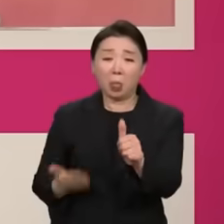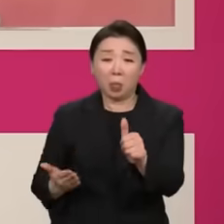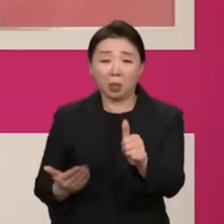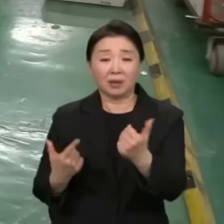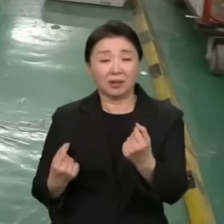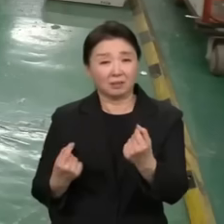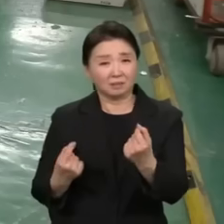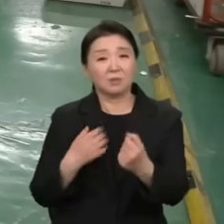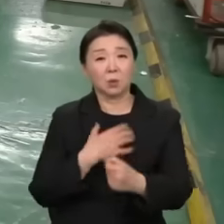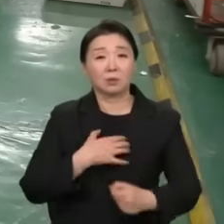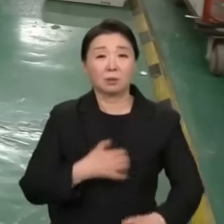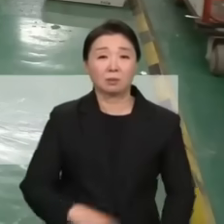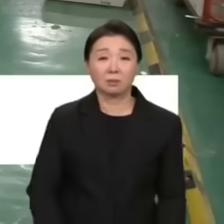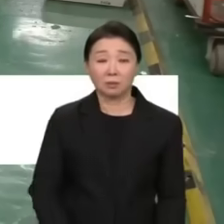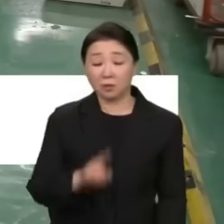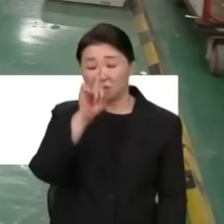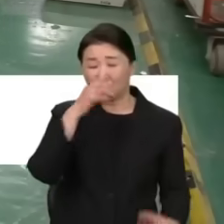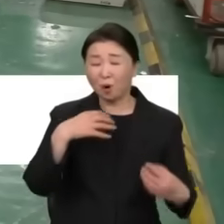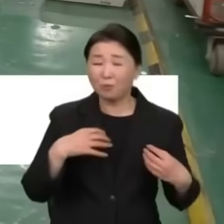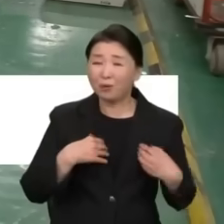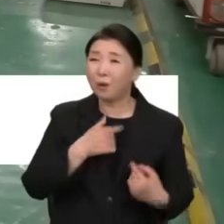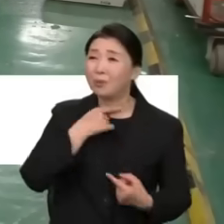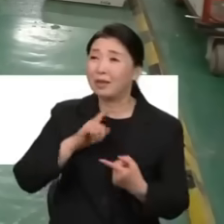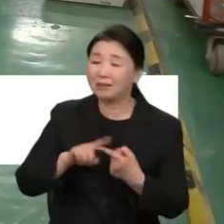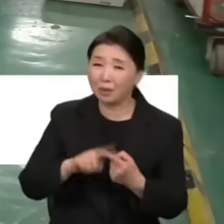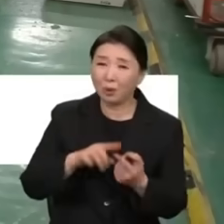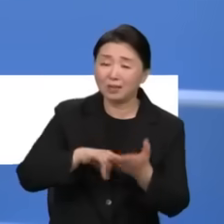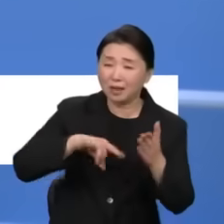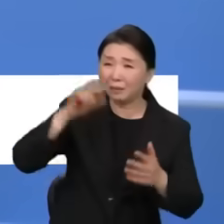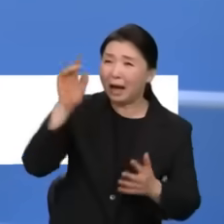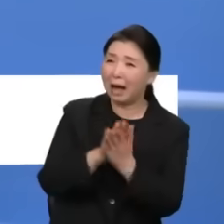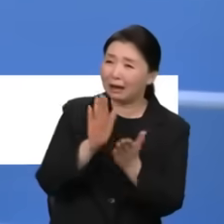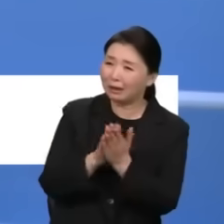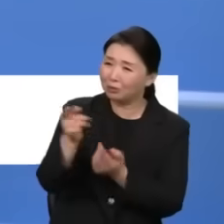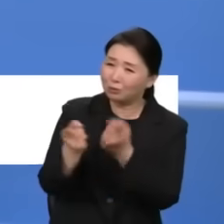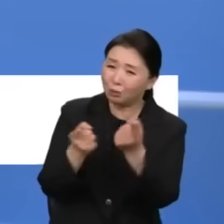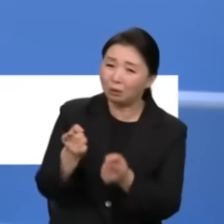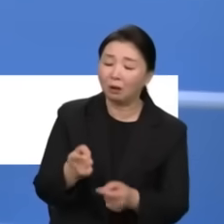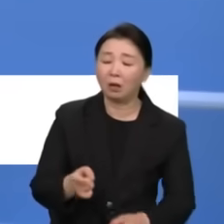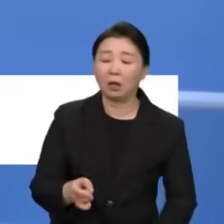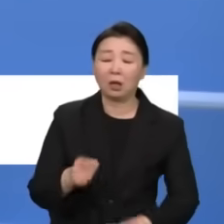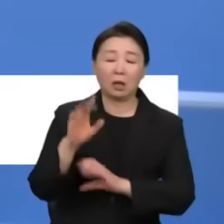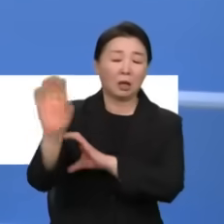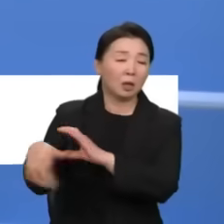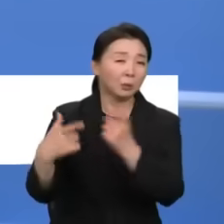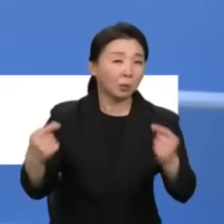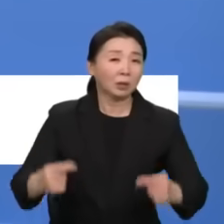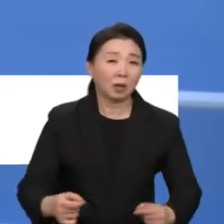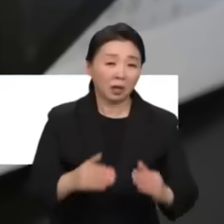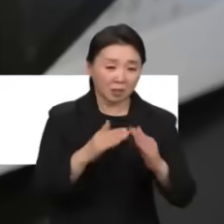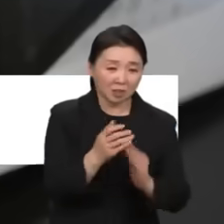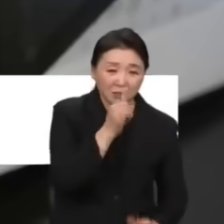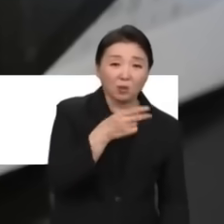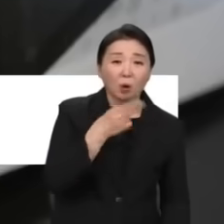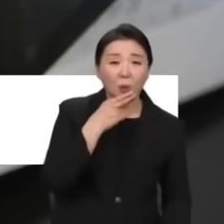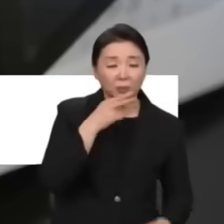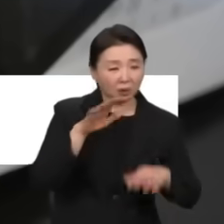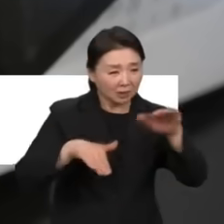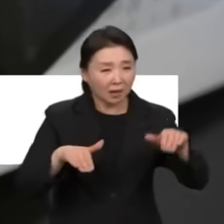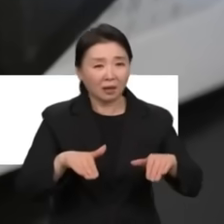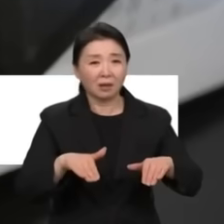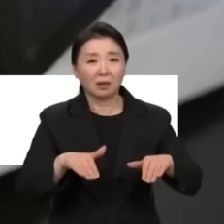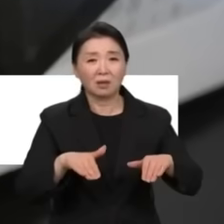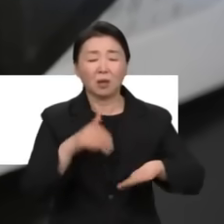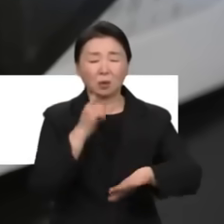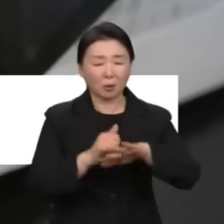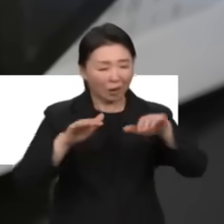나옵니다. 정부가 자기네 입맛대로 세금을 제멋대로 거두겠다는 것이나 다름이 없고요. 부동산을 가진 사람과 안 가진 사람의 격차를 더